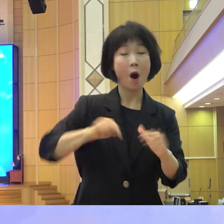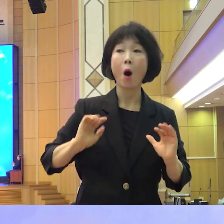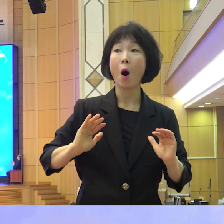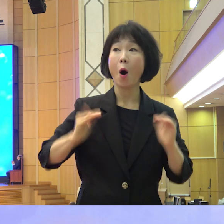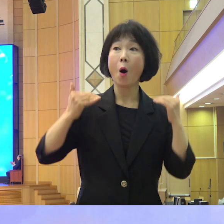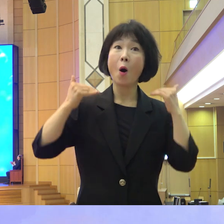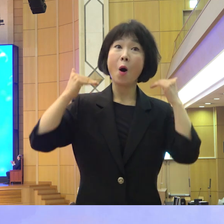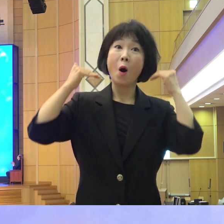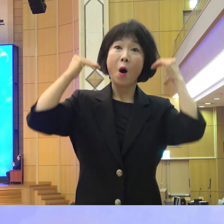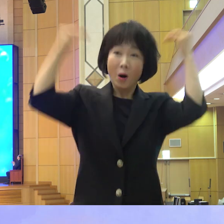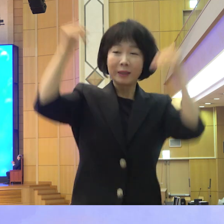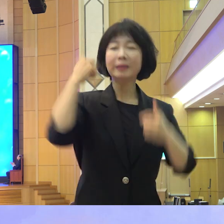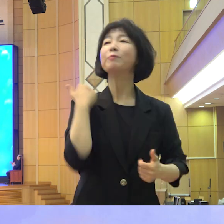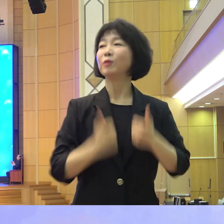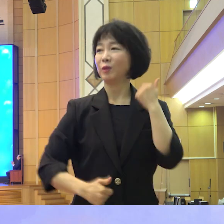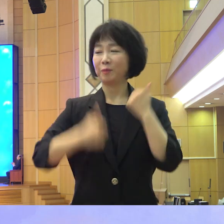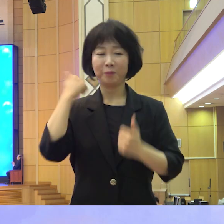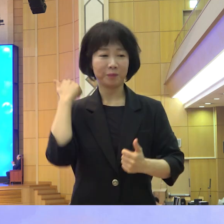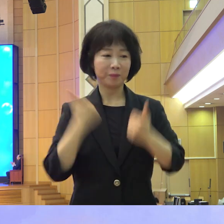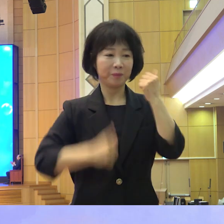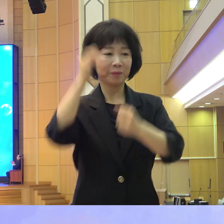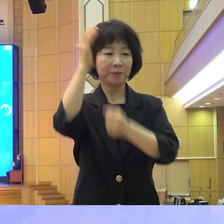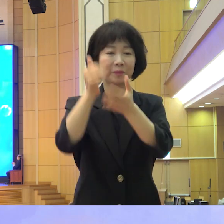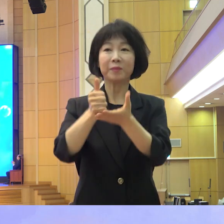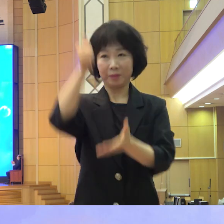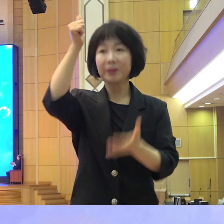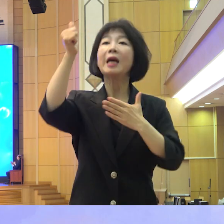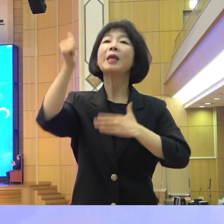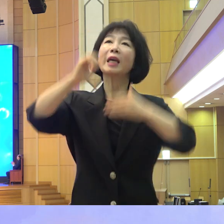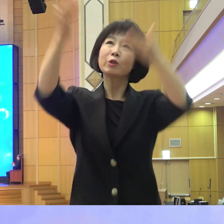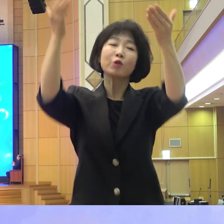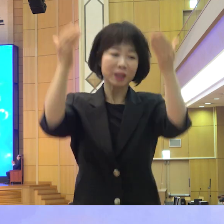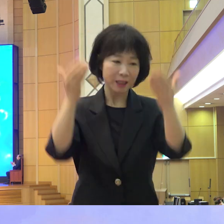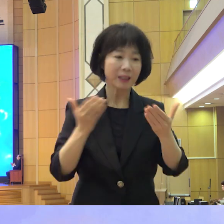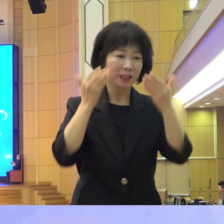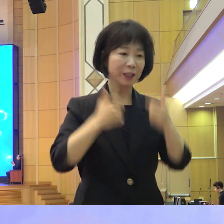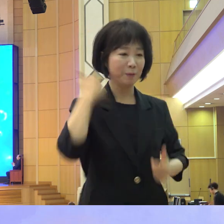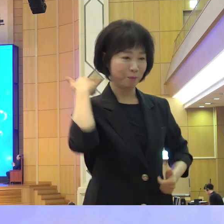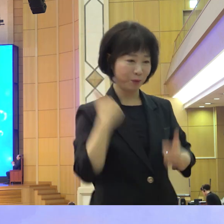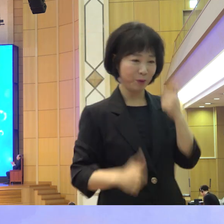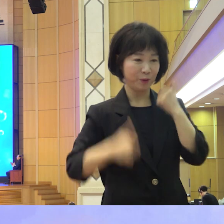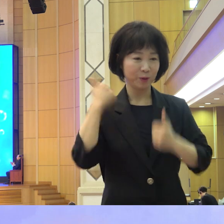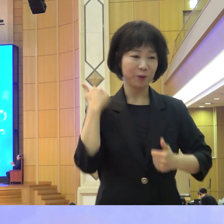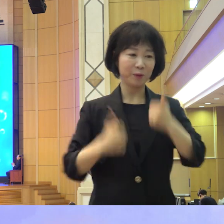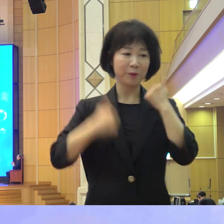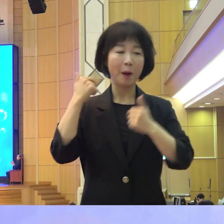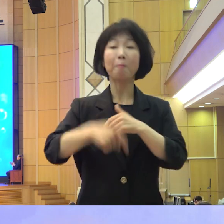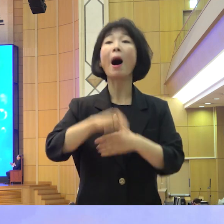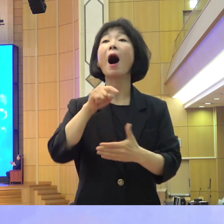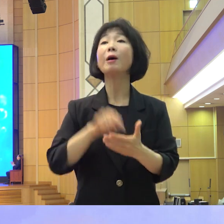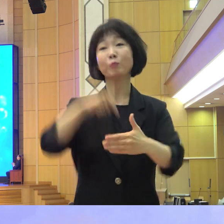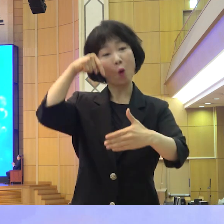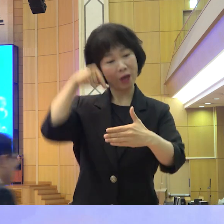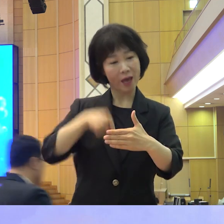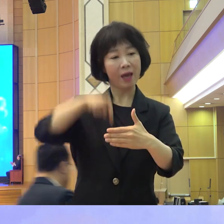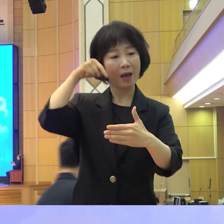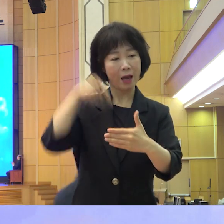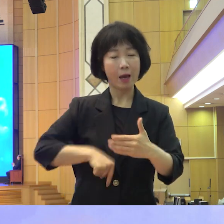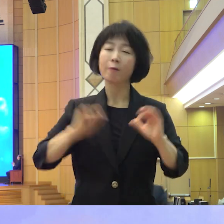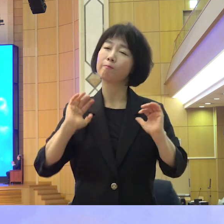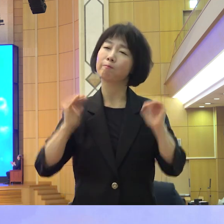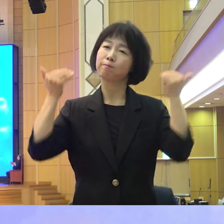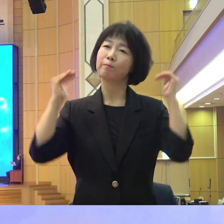마음속에 커져가는 기쁨, 하나님이 내게 주신 기쁨,